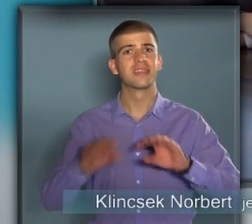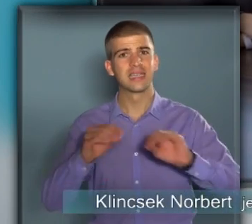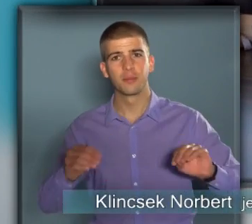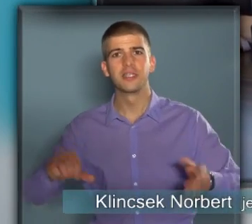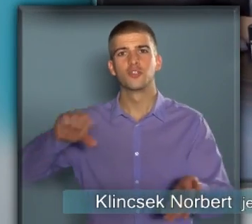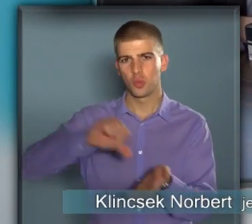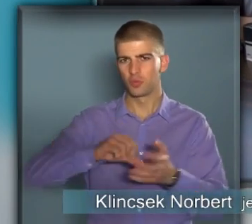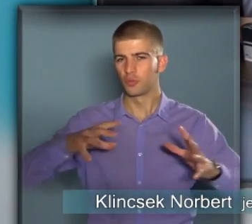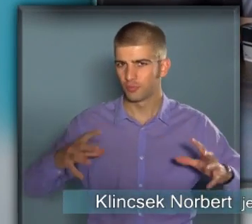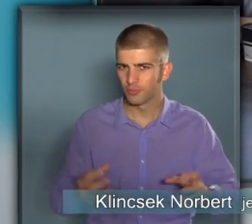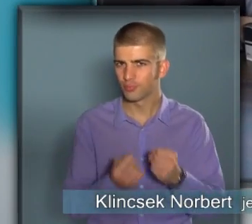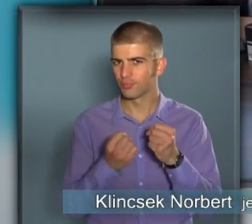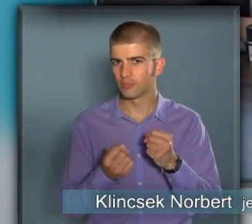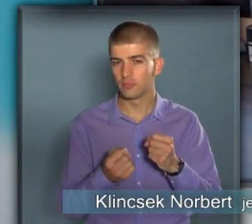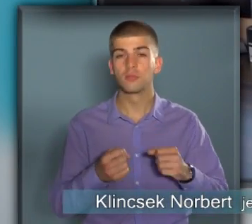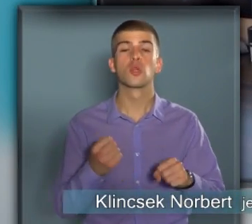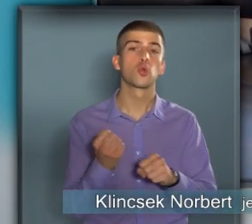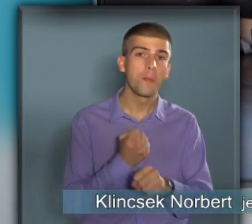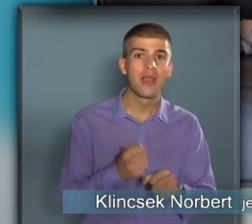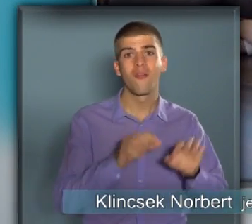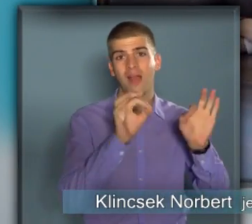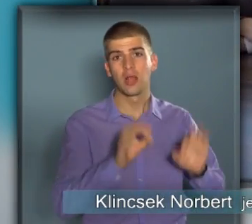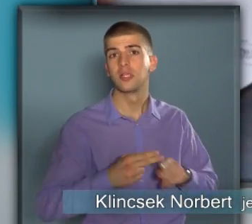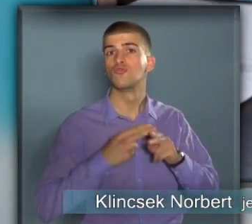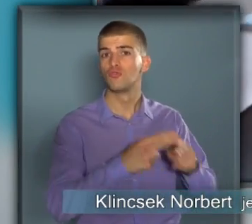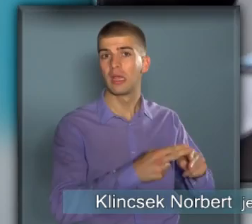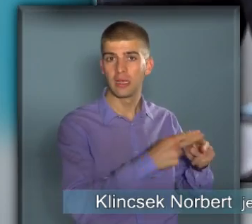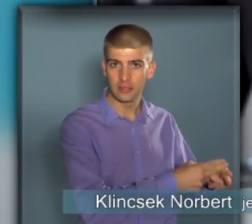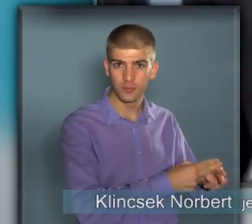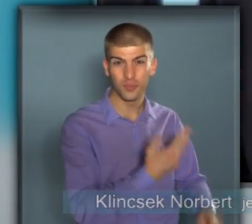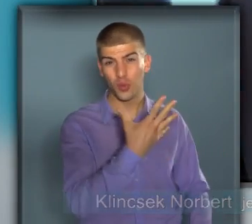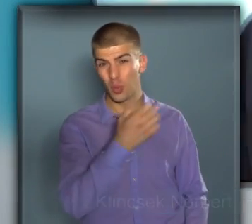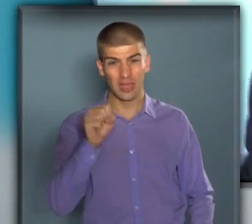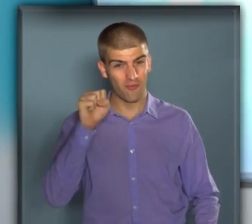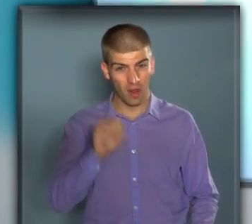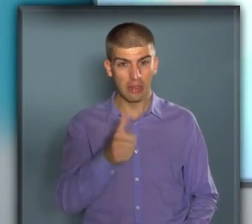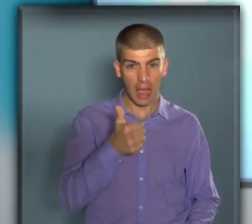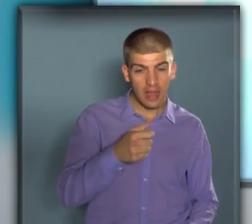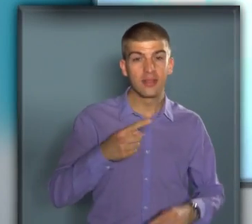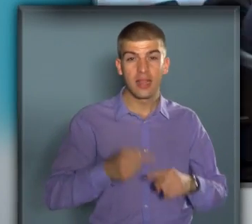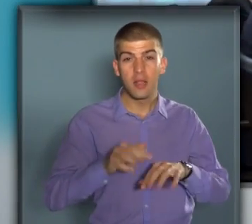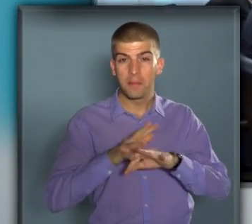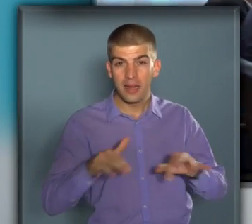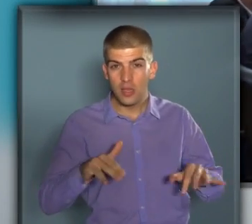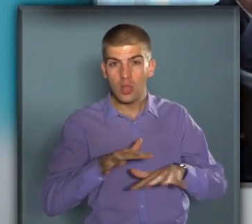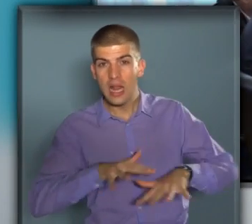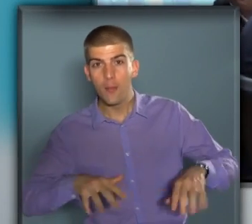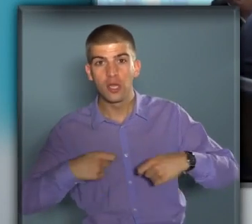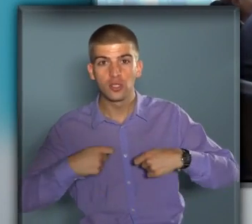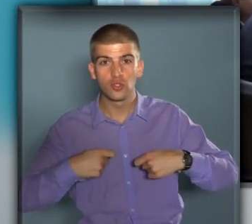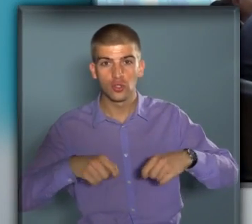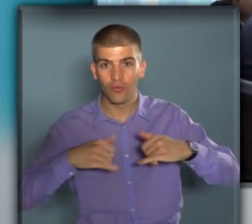Képzési központ létesítése, kőbányai vállalkozások segítése, 5 év alatt 1,4 millió eurós